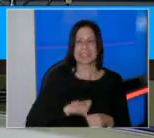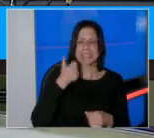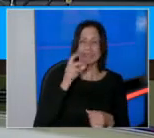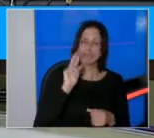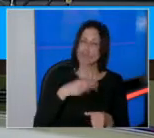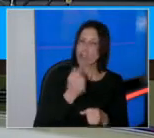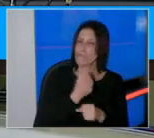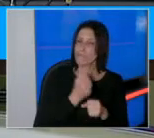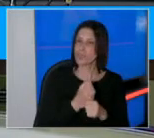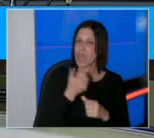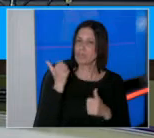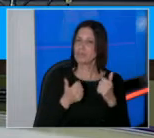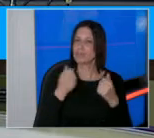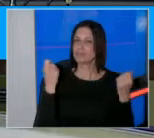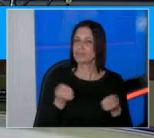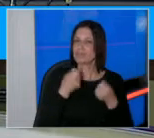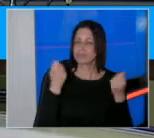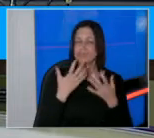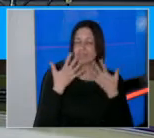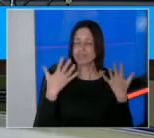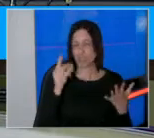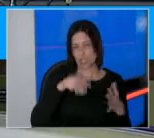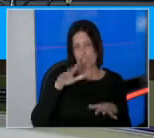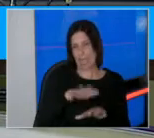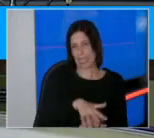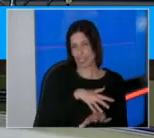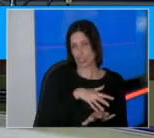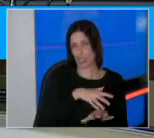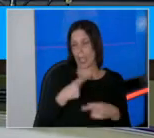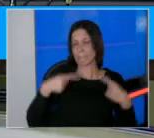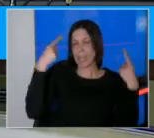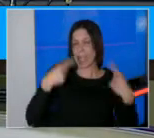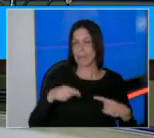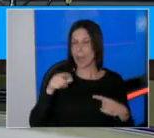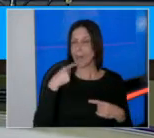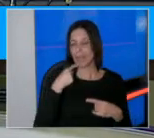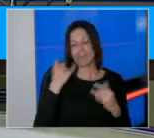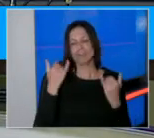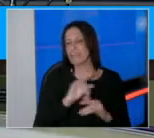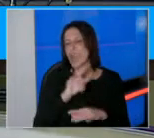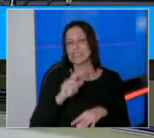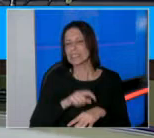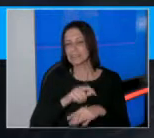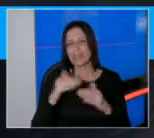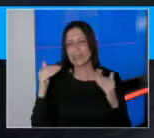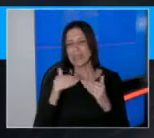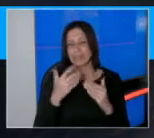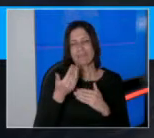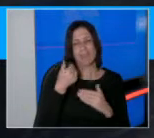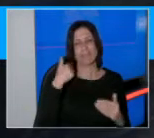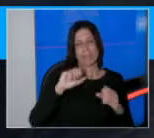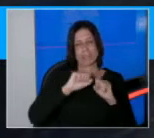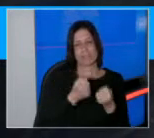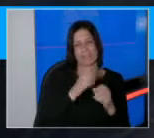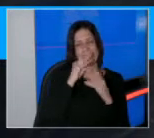נרחבת. אבל יש לך הרגשה שבימים האלה כאילו אומרים לך, תשמעי יעל, זה לא הזמן, אנחנו בפני משבר, בואי